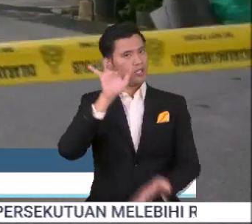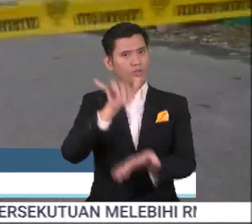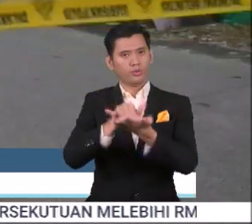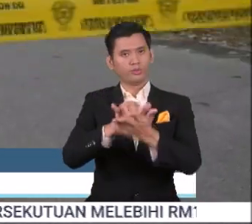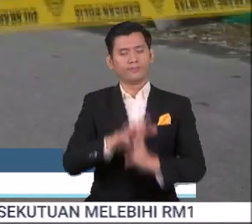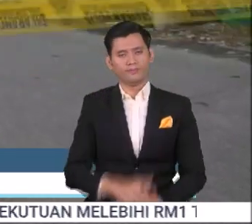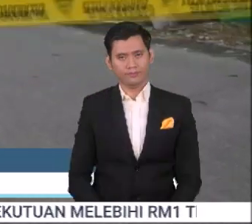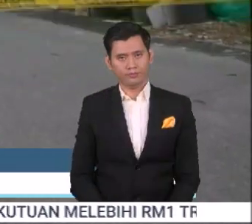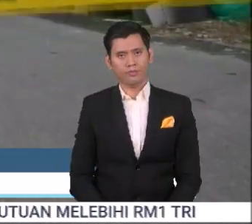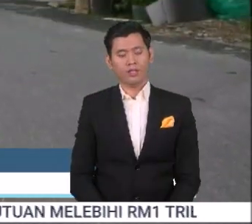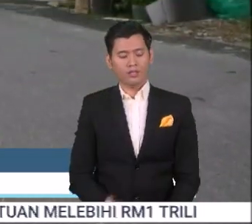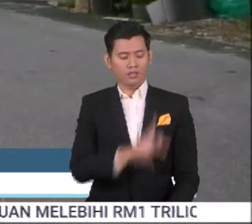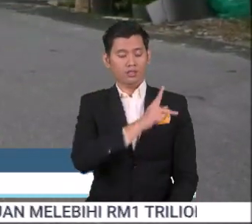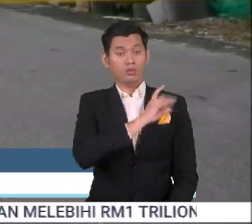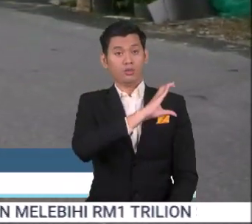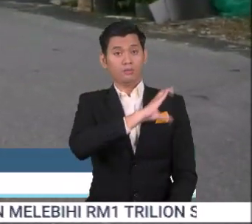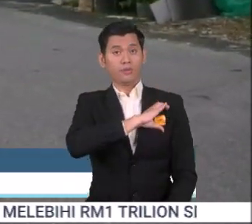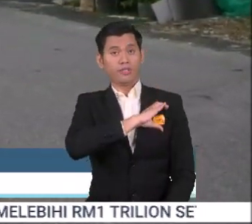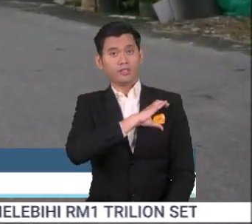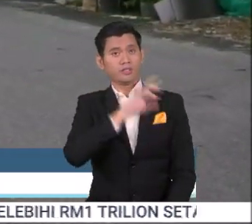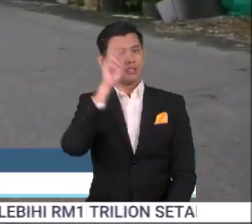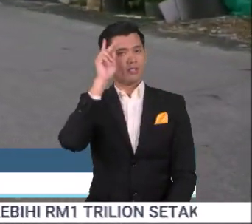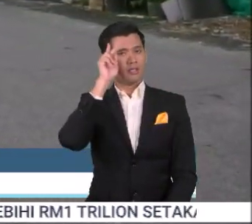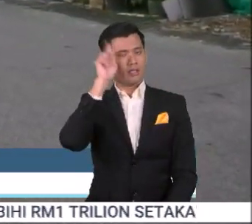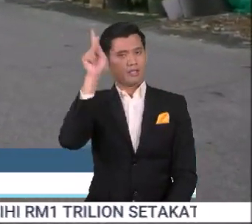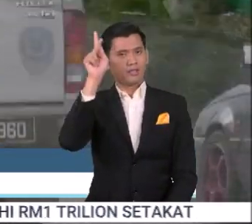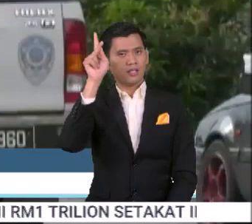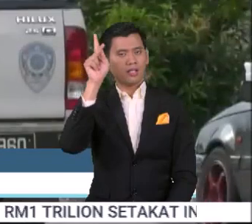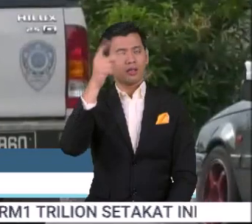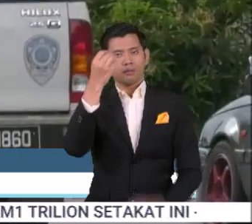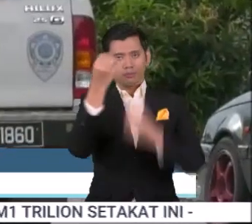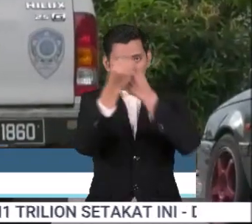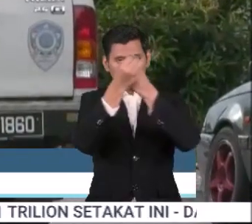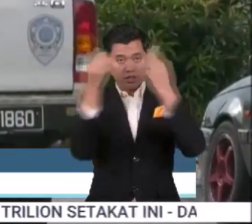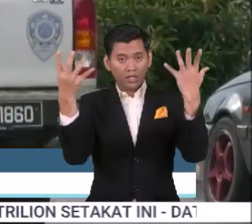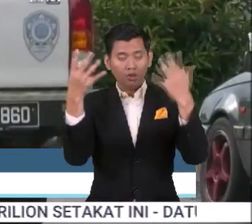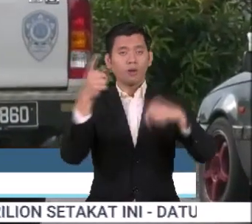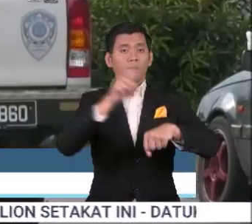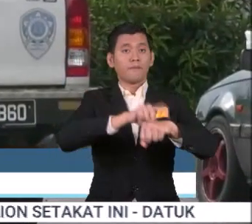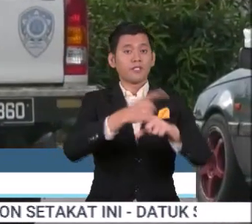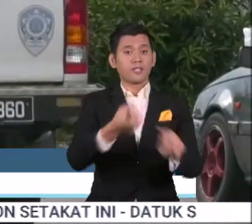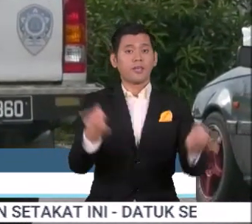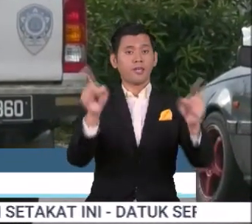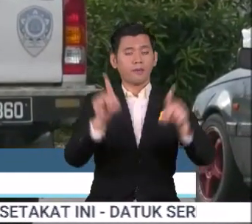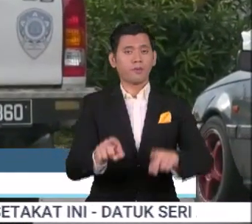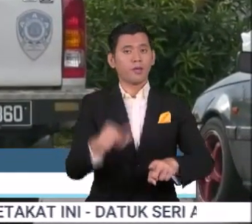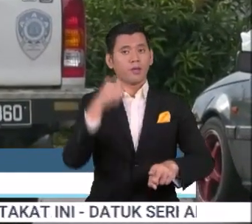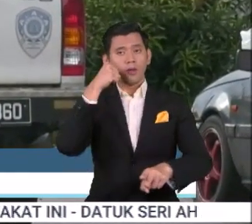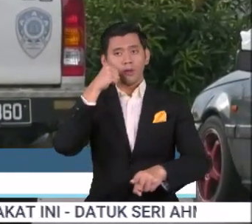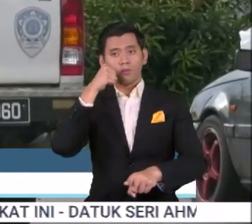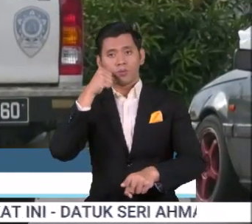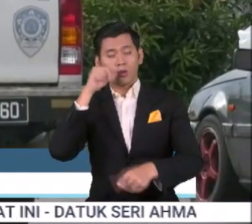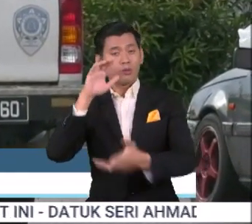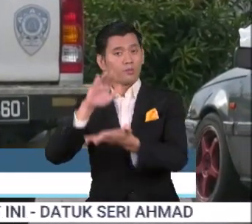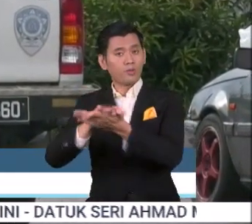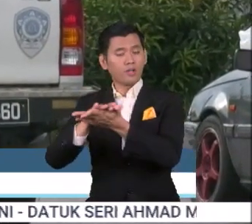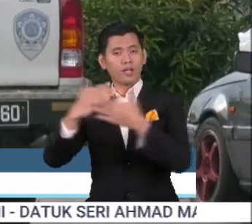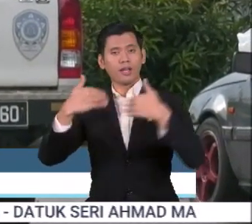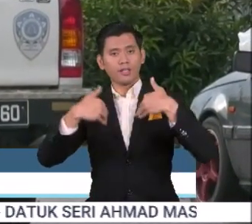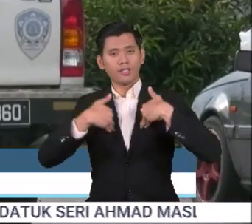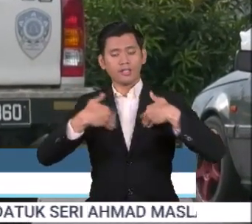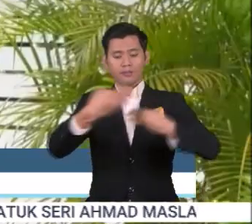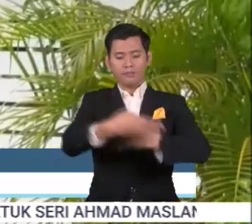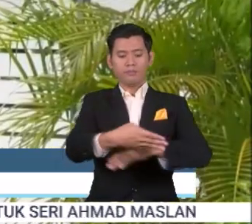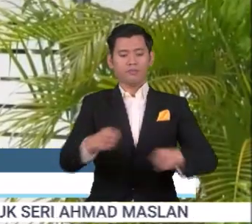mangsa ketua polis Kelantan dat Mohamad Zaki Har berkata ketika kejadian mangsa bersama suspek ada di